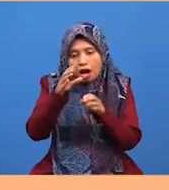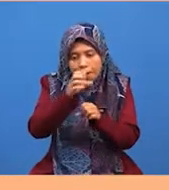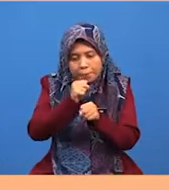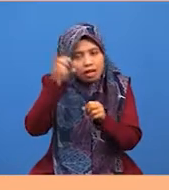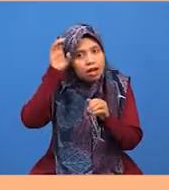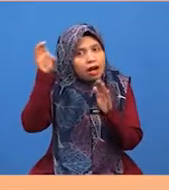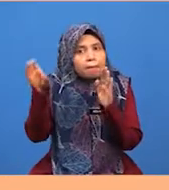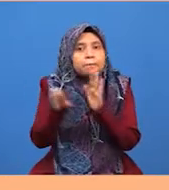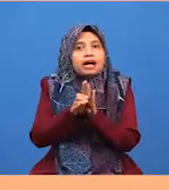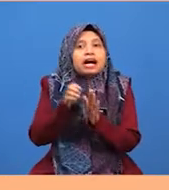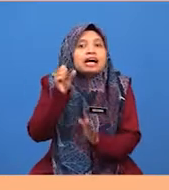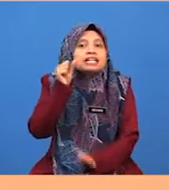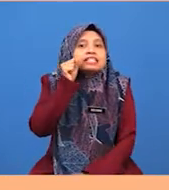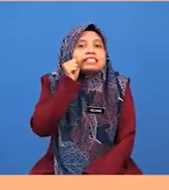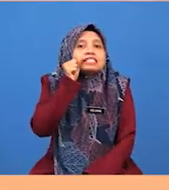Siti.